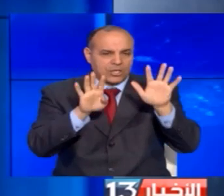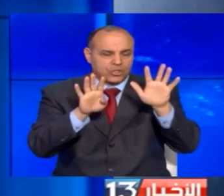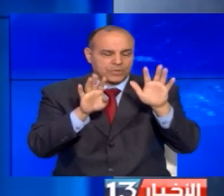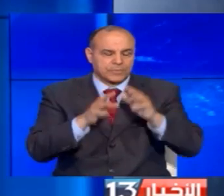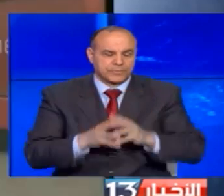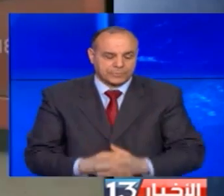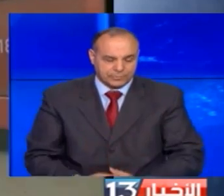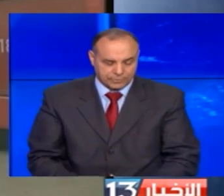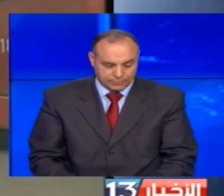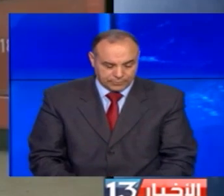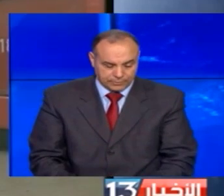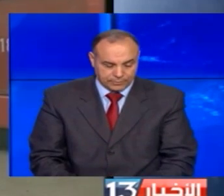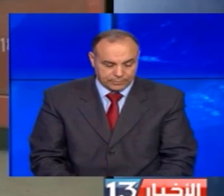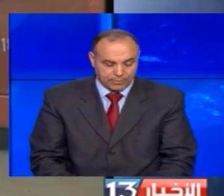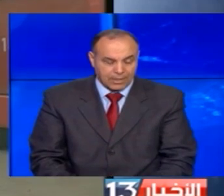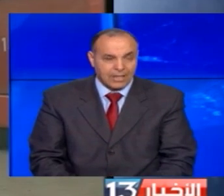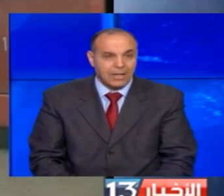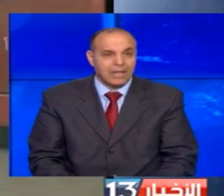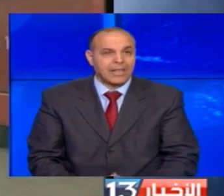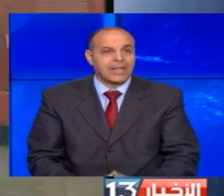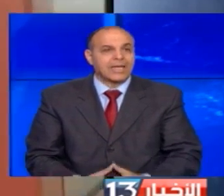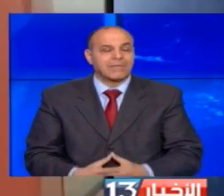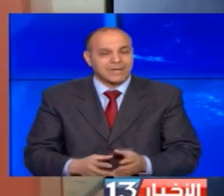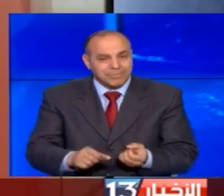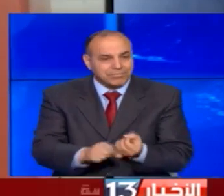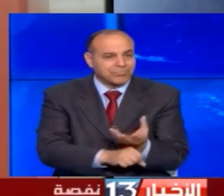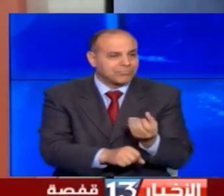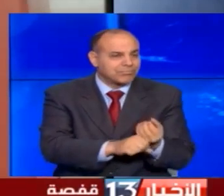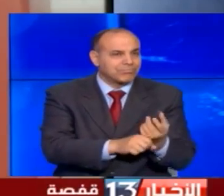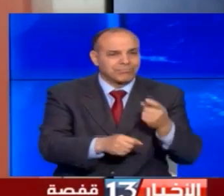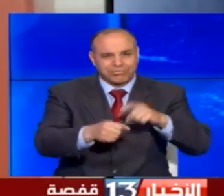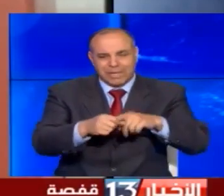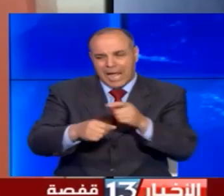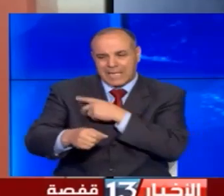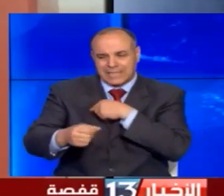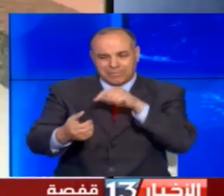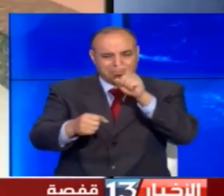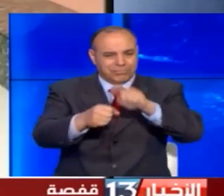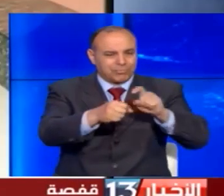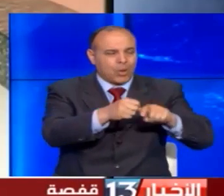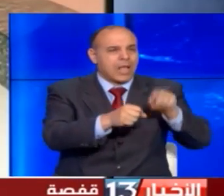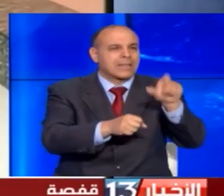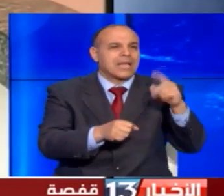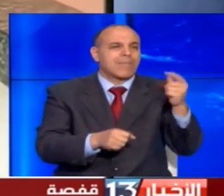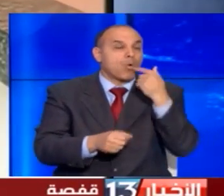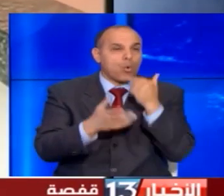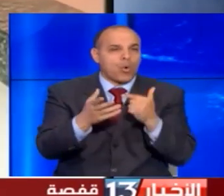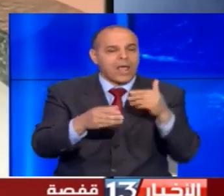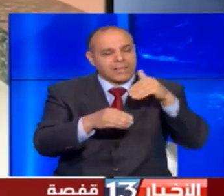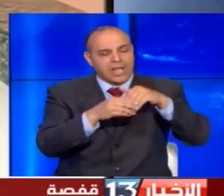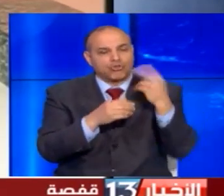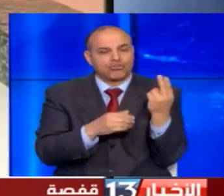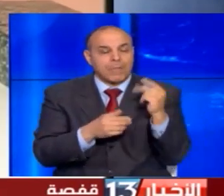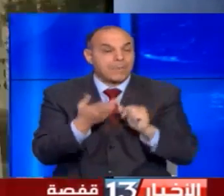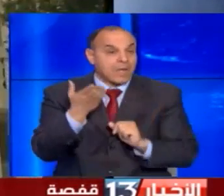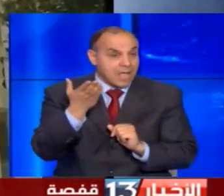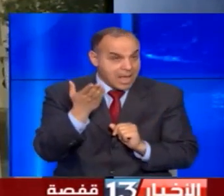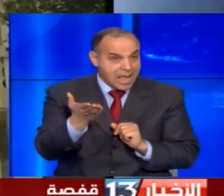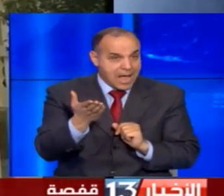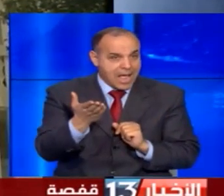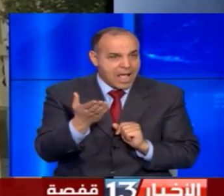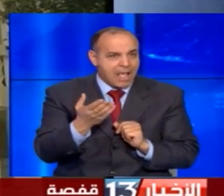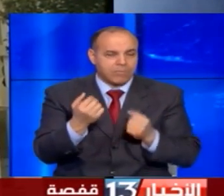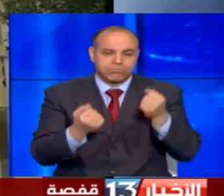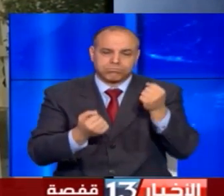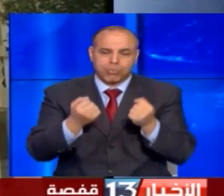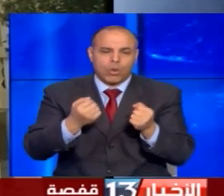2019. عمليات تحسيس وتسجيل للناخبين توجهت للطلبة بالمؤسسات الجامعية وانتصبت